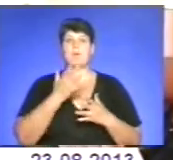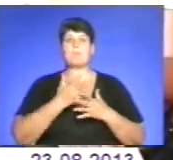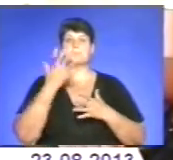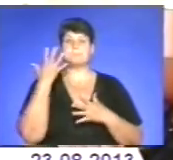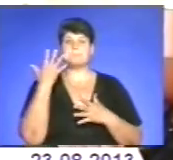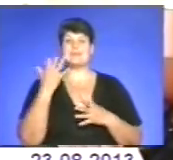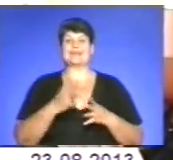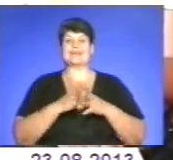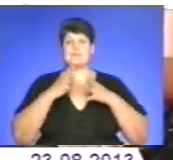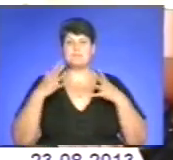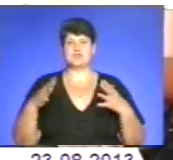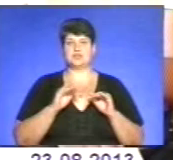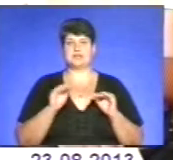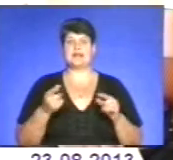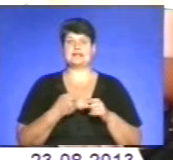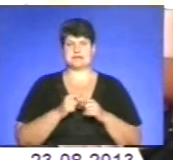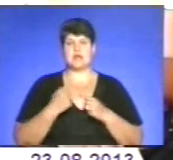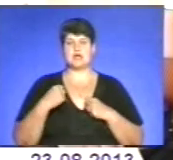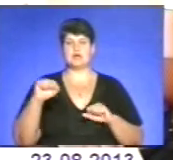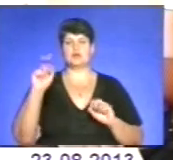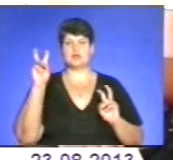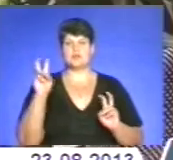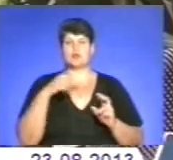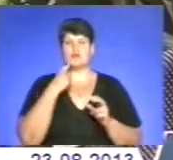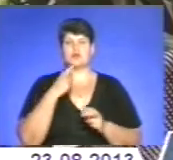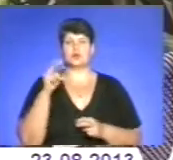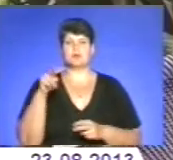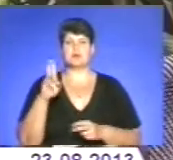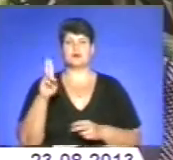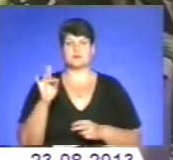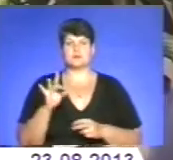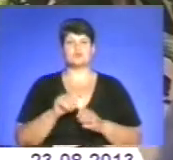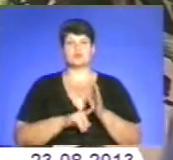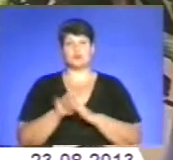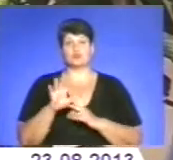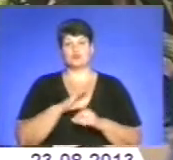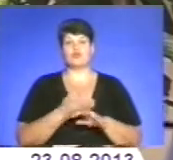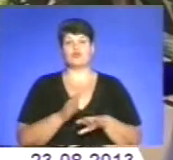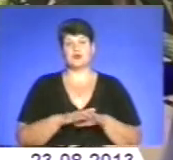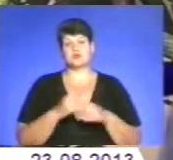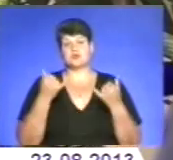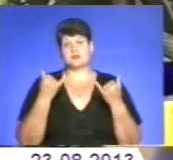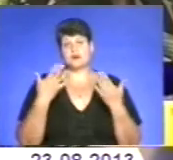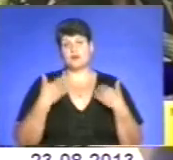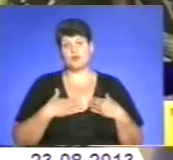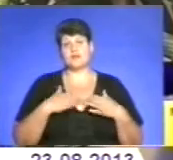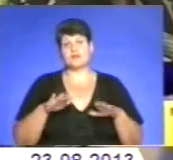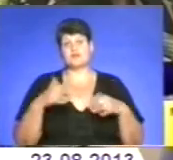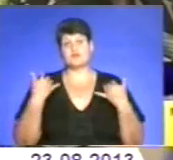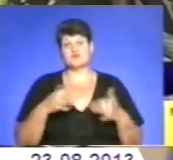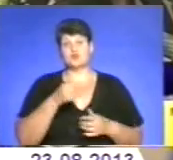– справжній героїзм, каже Людмила Крамар. Спочатку було важко, а зараз мої діти вже дорослі,